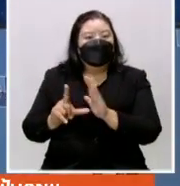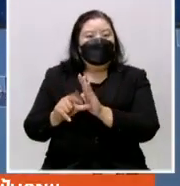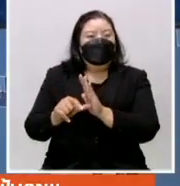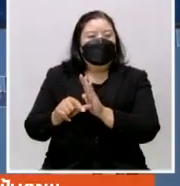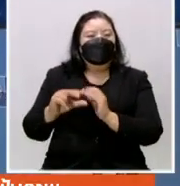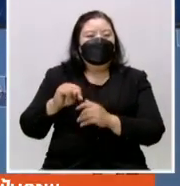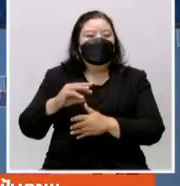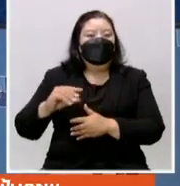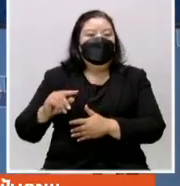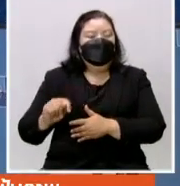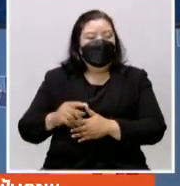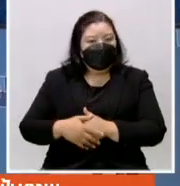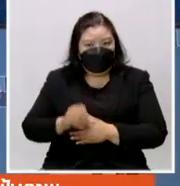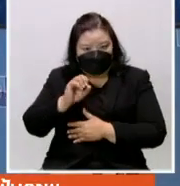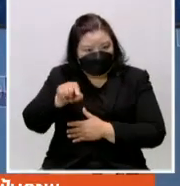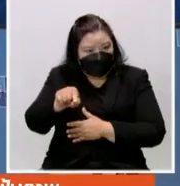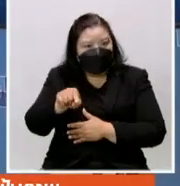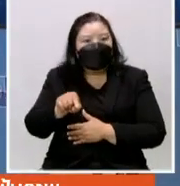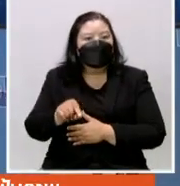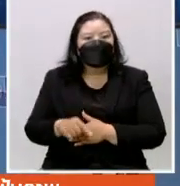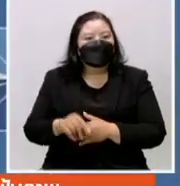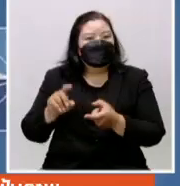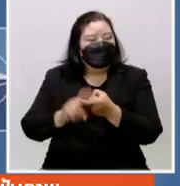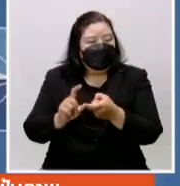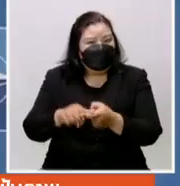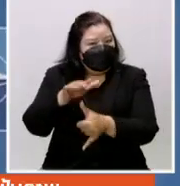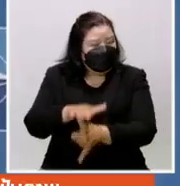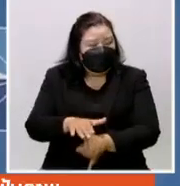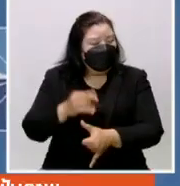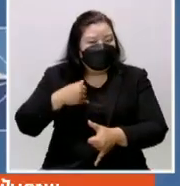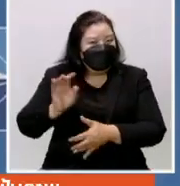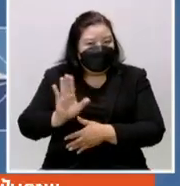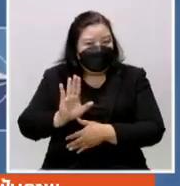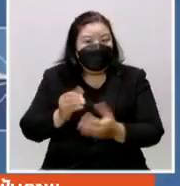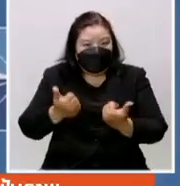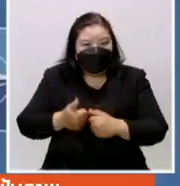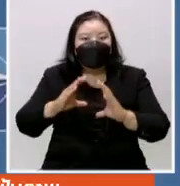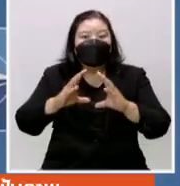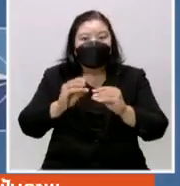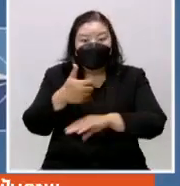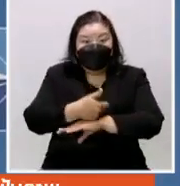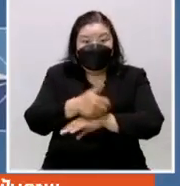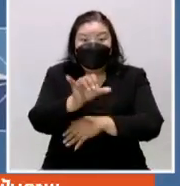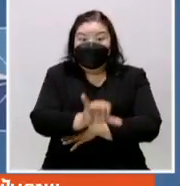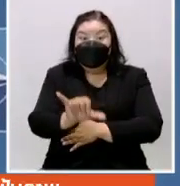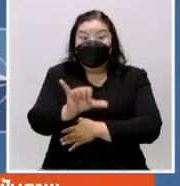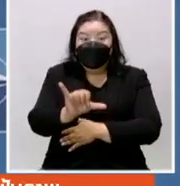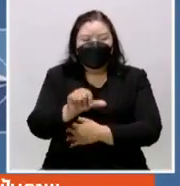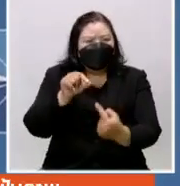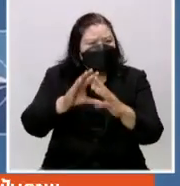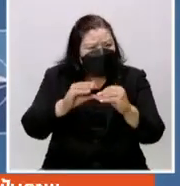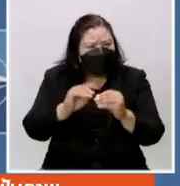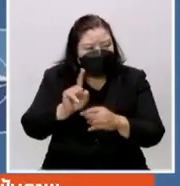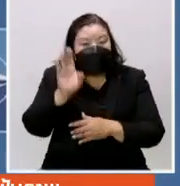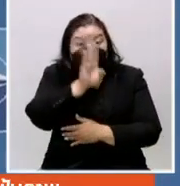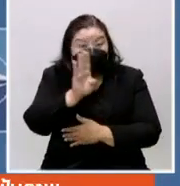รียกรัสเซียว่าเป็นผู้รุกรานค่ะส่วนอีกวงประชุมหนึ่งนะคะที่ประชุมผู้นำสหภาพยุโรปในกรุงบรัสเซลยืนยันว่ารัสเ